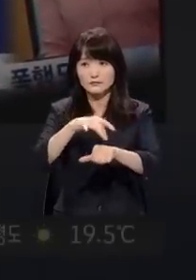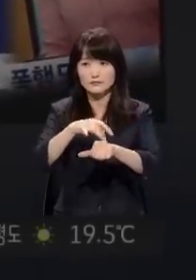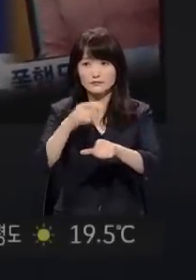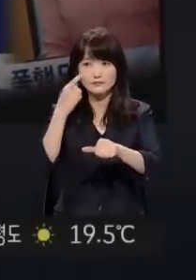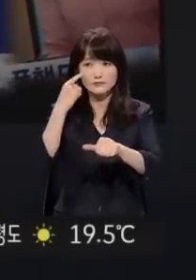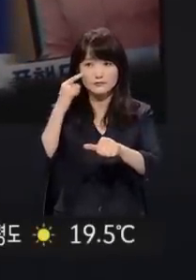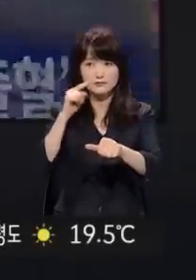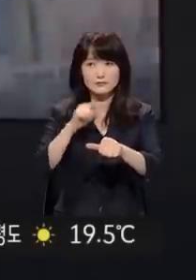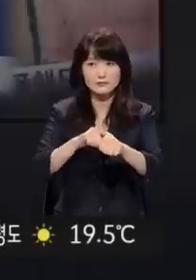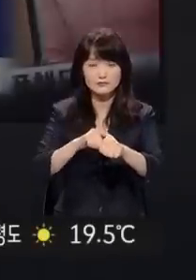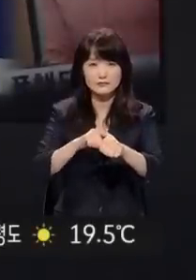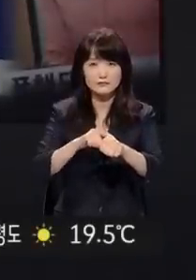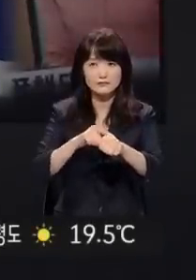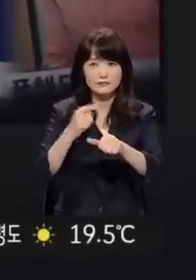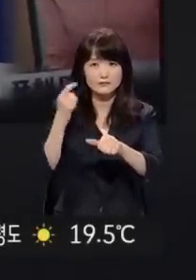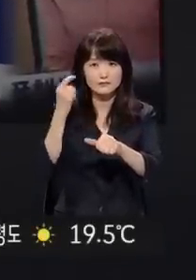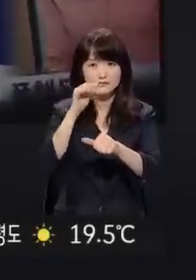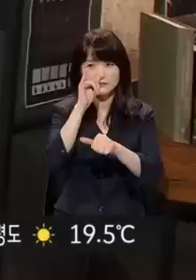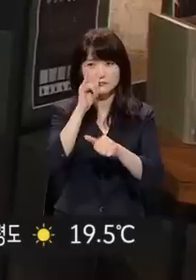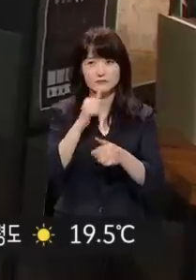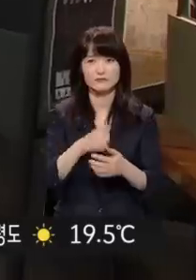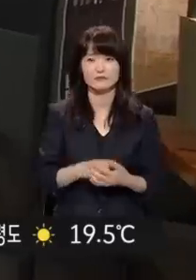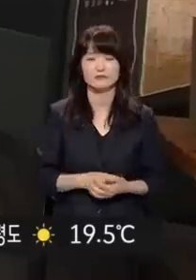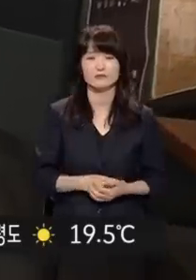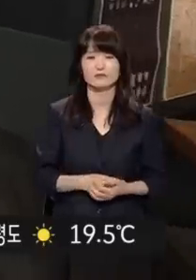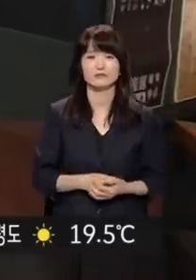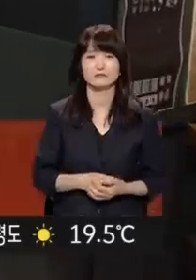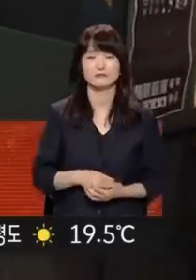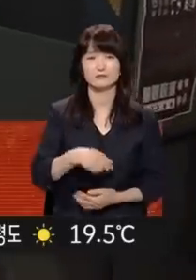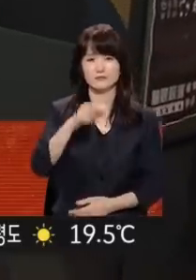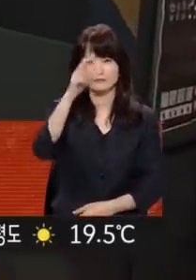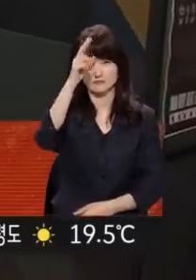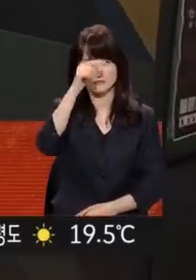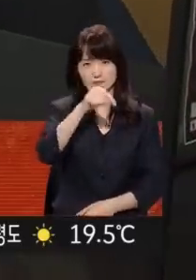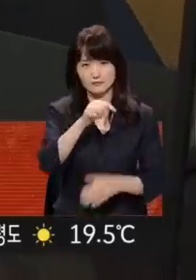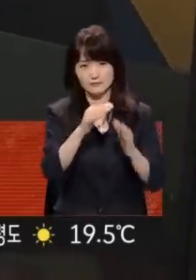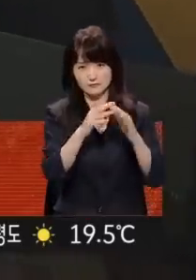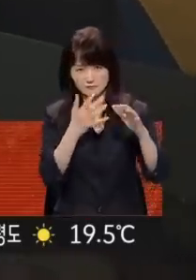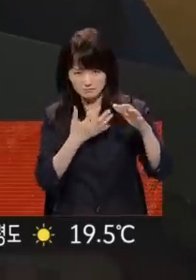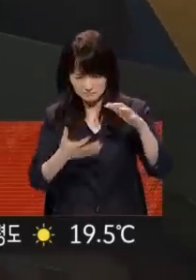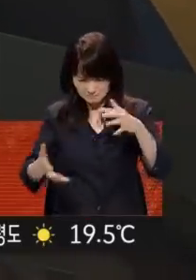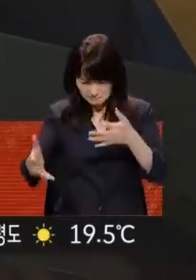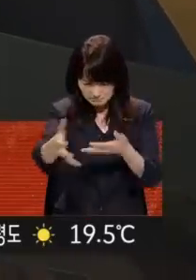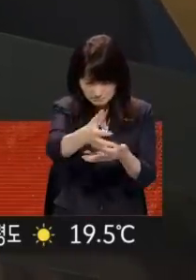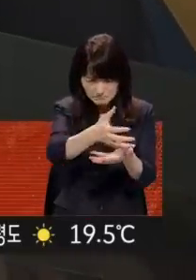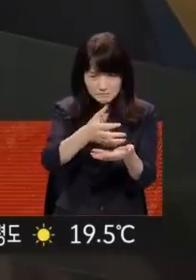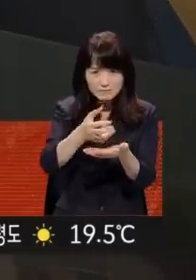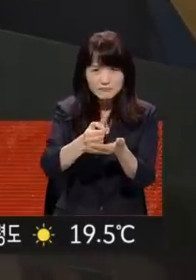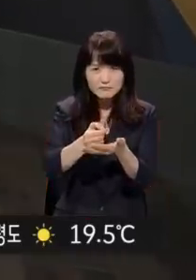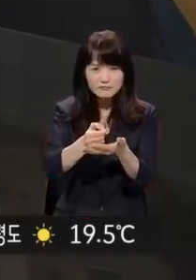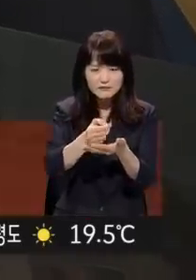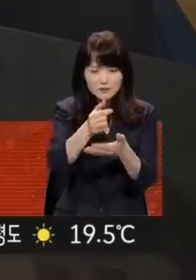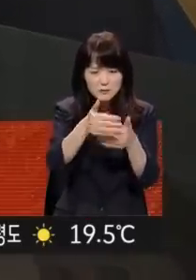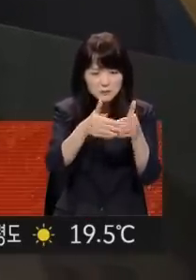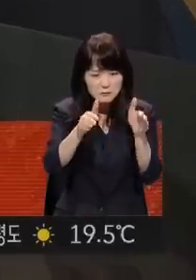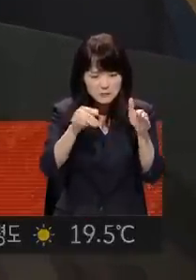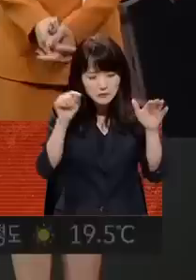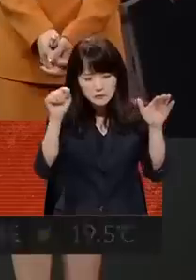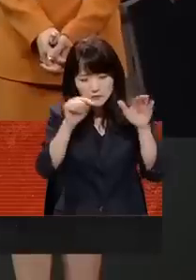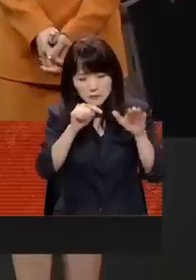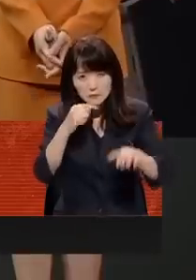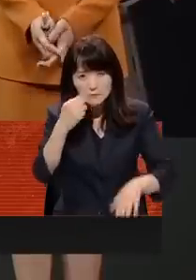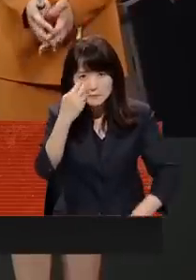발견됐다는 속보가 쏟아져 나옵니다 경찰이이 집을 압수수색하면서 작은 방을 들여다봤는데